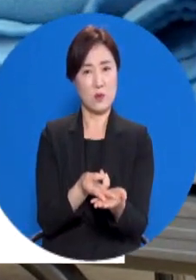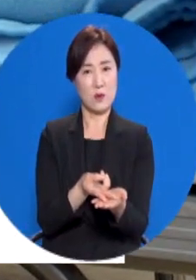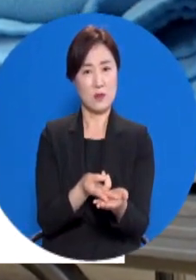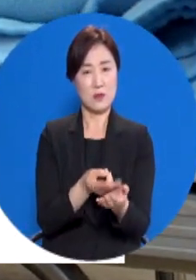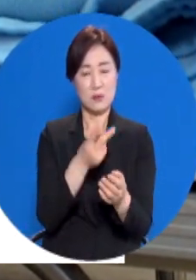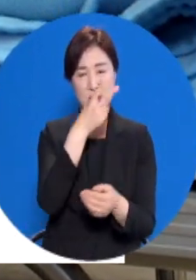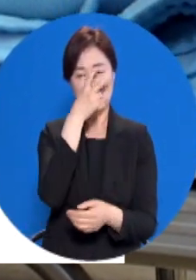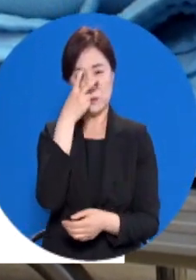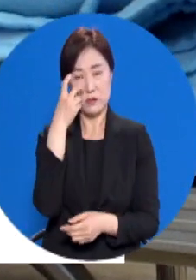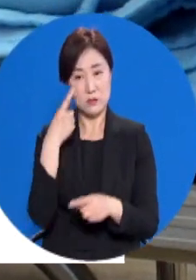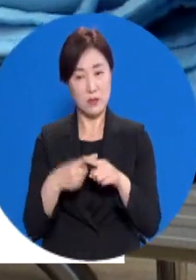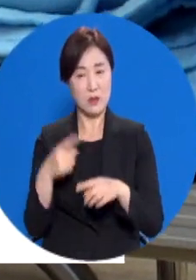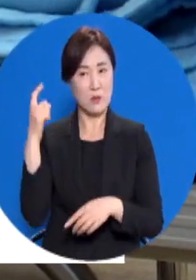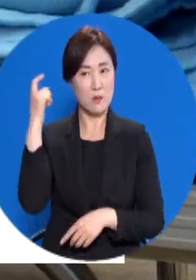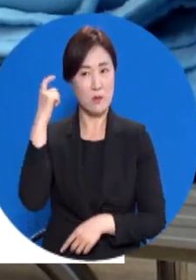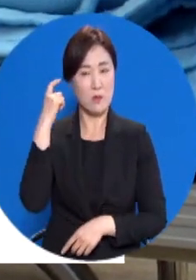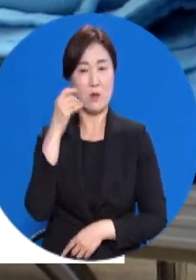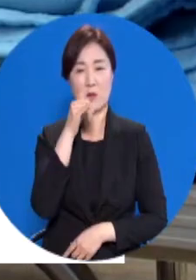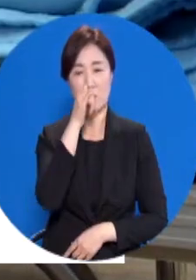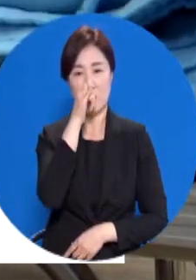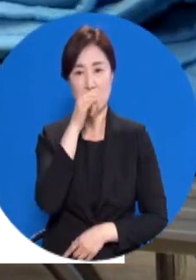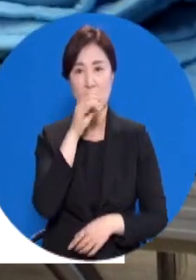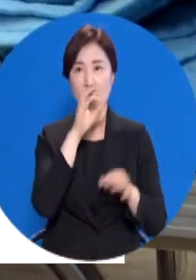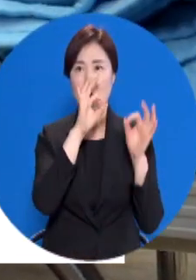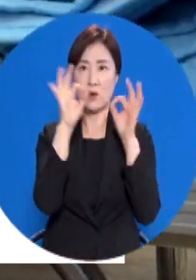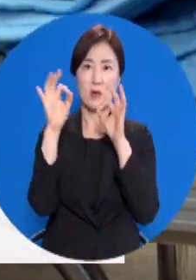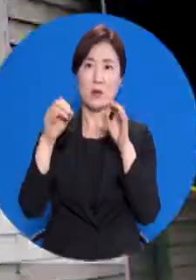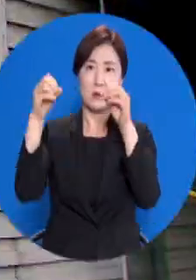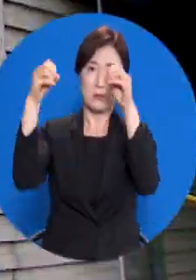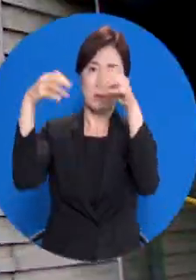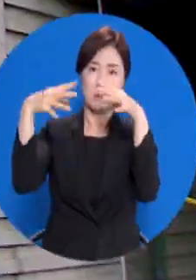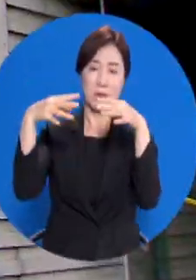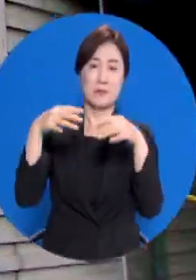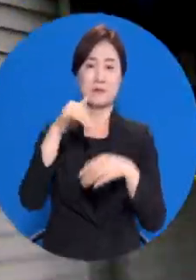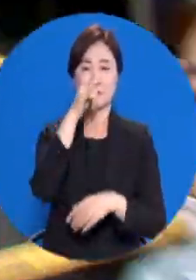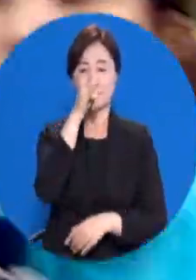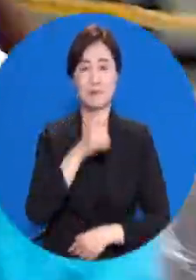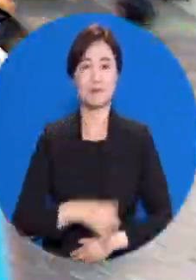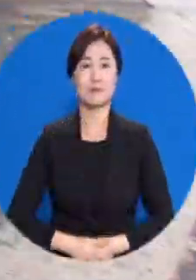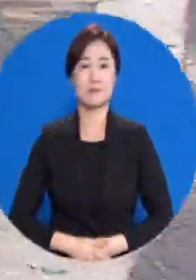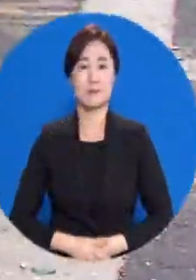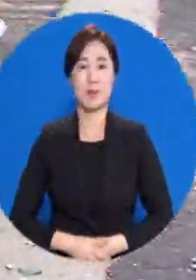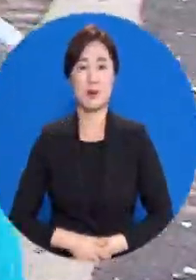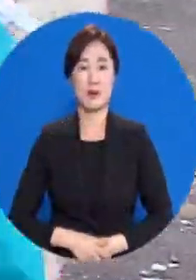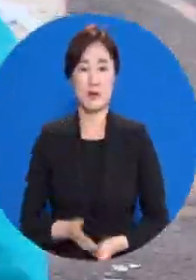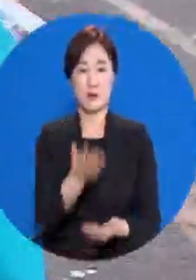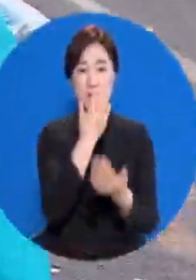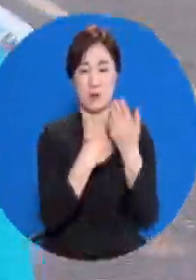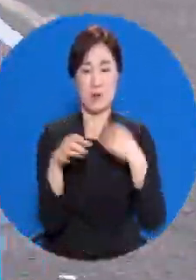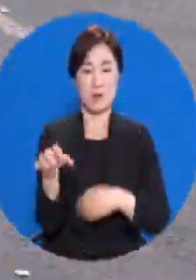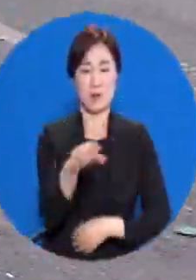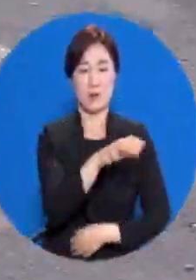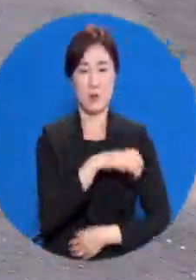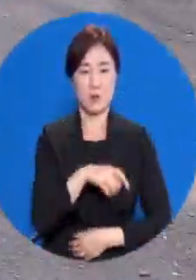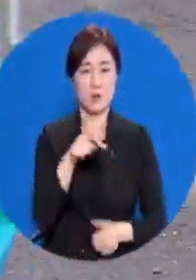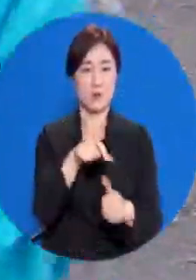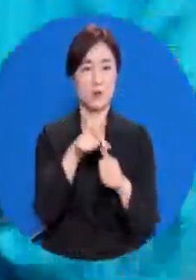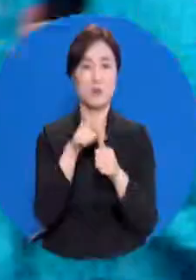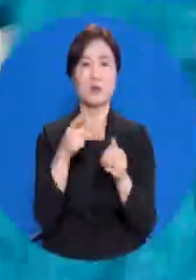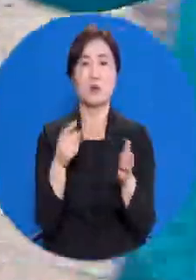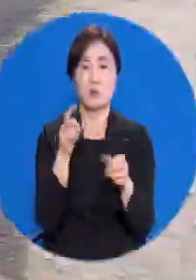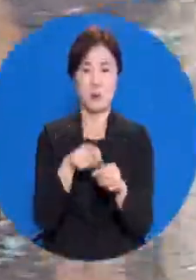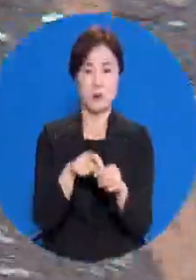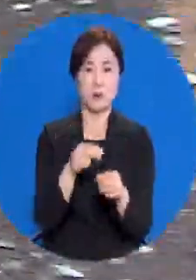잠이 이렇게 모이 툭툭툭툭 해서 뜨다 보니까 요 등에서 불이 나. 보시는 것처럼 화재 현장 곳곳에는 구조를 위해 깨뜨린